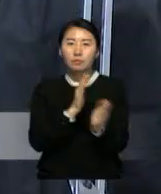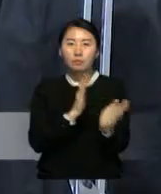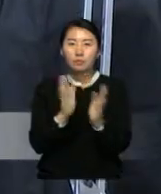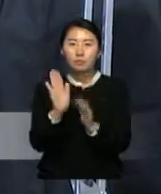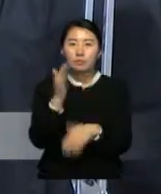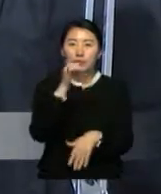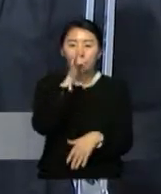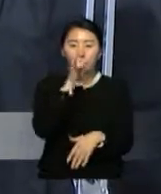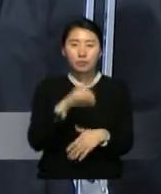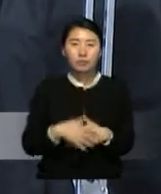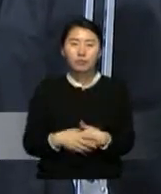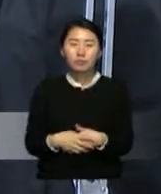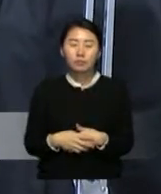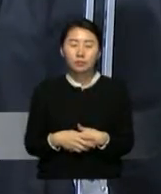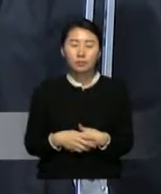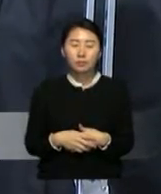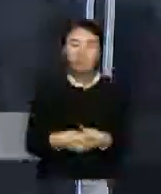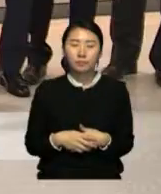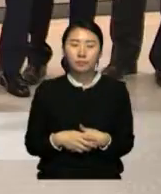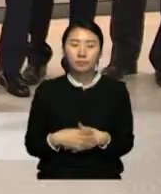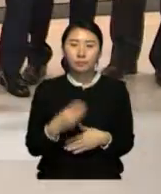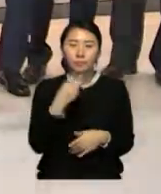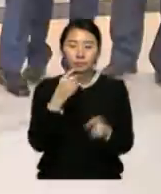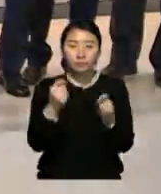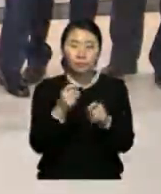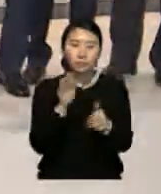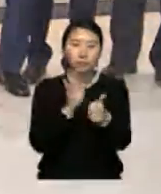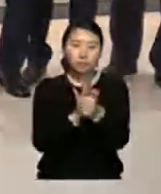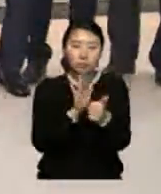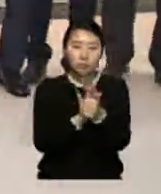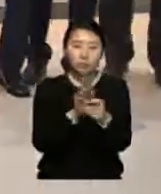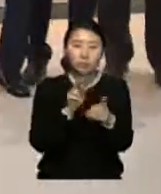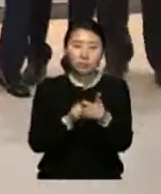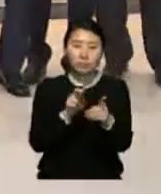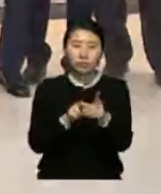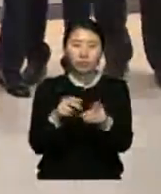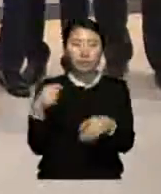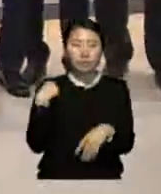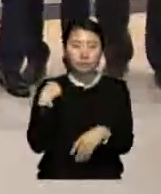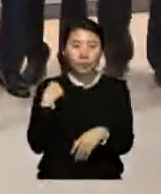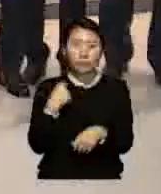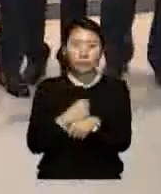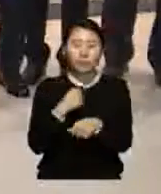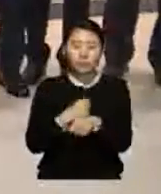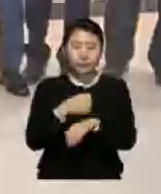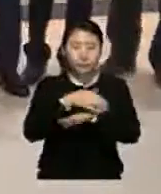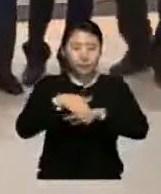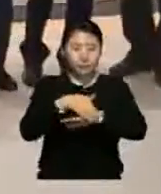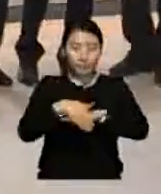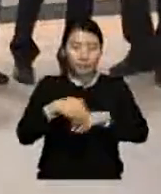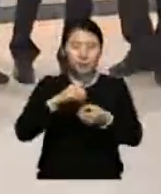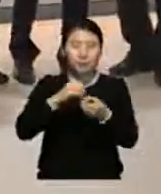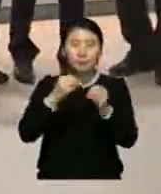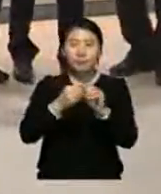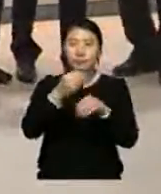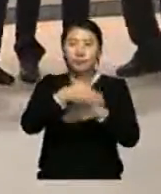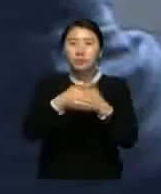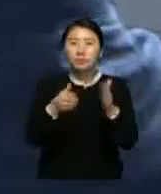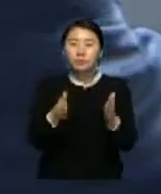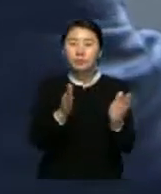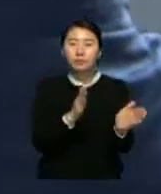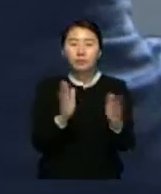준비됐습니다. 양주시 경기 섬유종합지원센터에 패션 디자이너를 위한 창작 공간이 문을 연